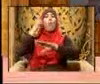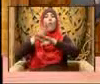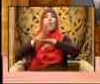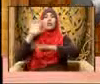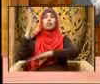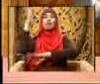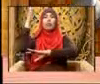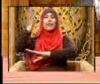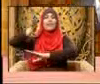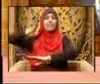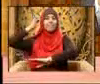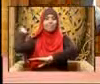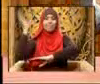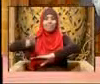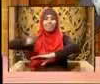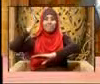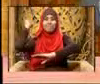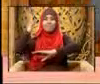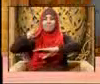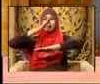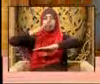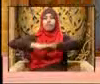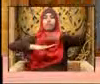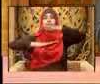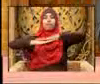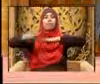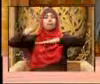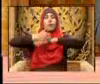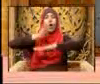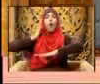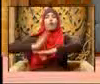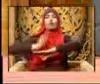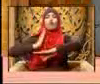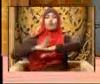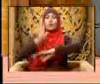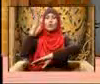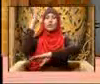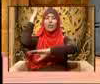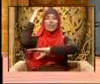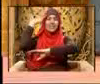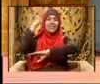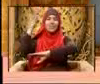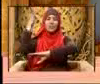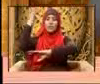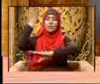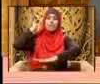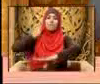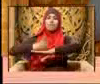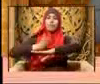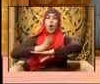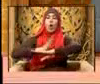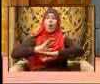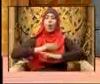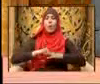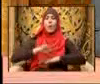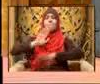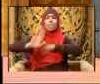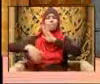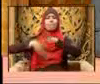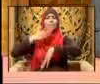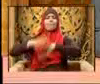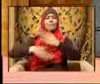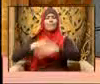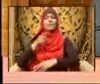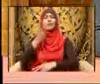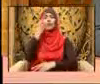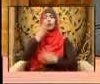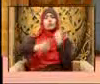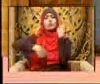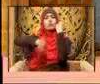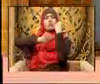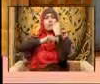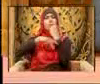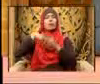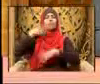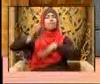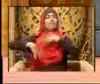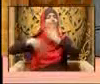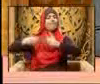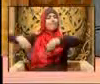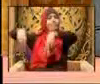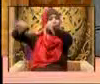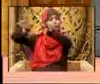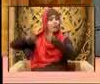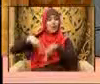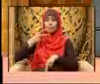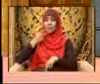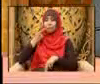يدك، امشي واحتطب، امشي قص لحطب وكذا. جاءه بعد 15 يوما، عاد للرسول صلى